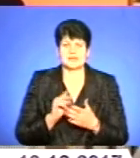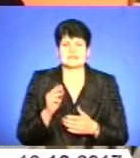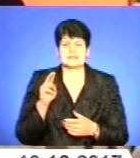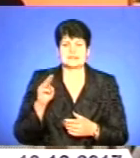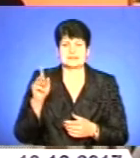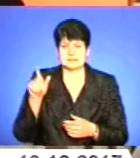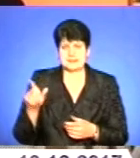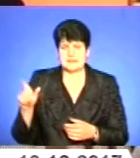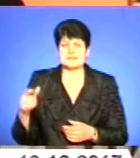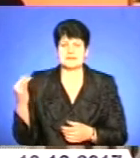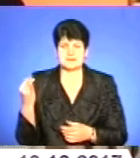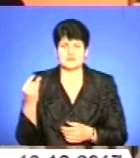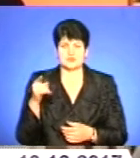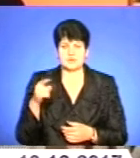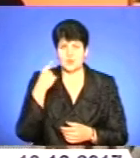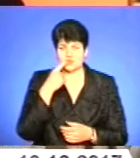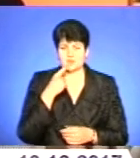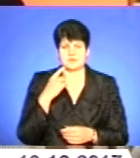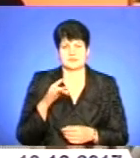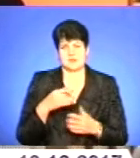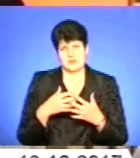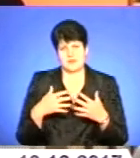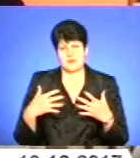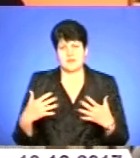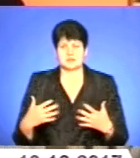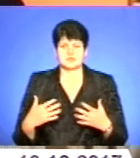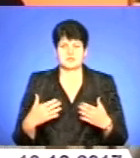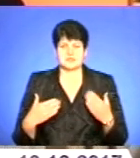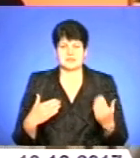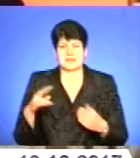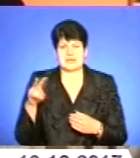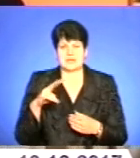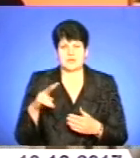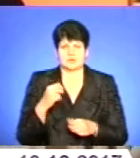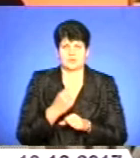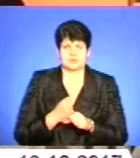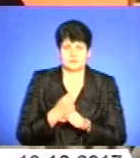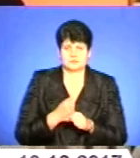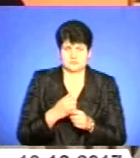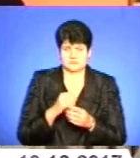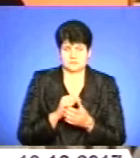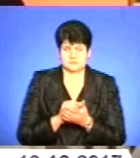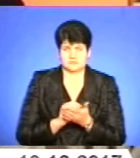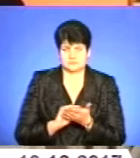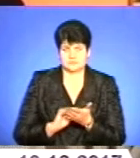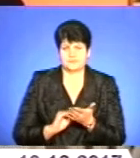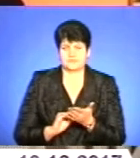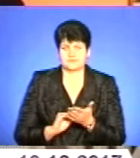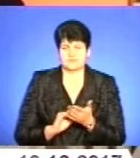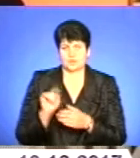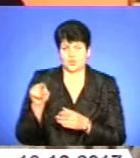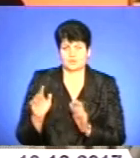щоб їх особисті речі, їхні літературні доробки, щоб